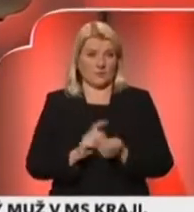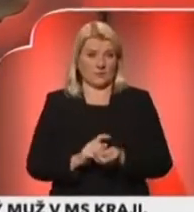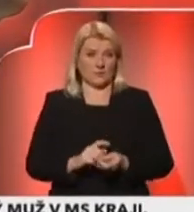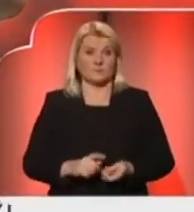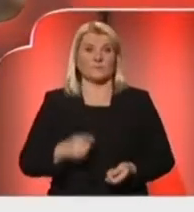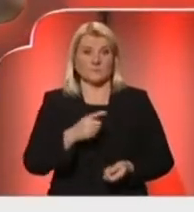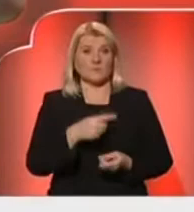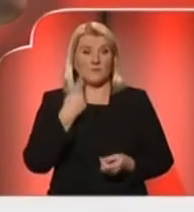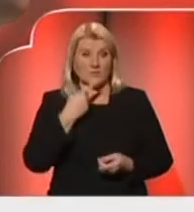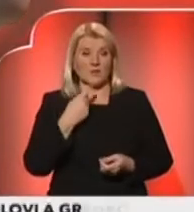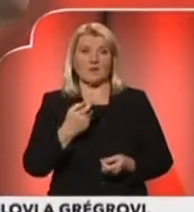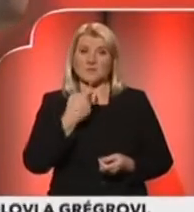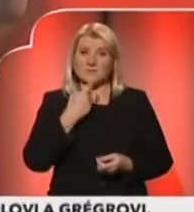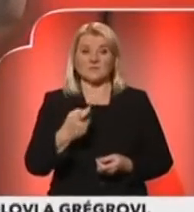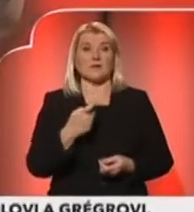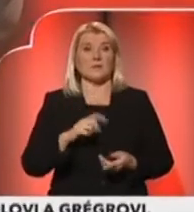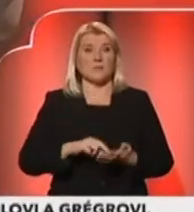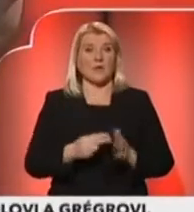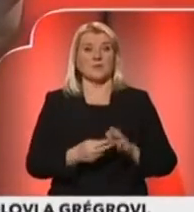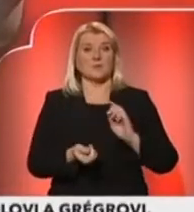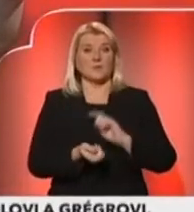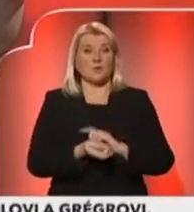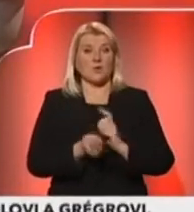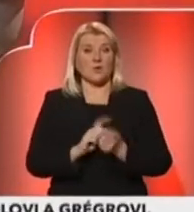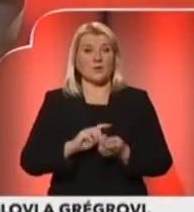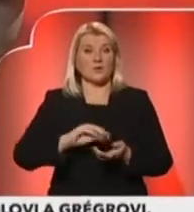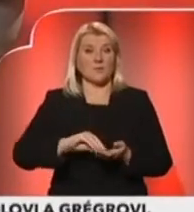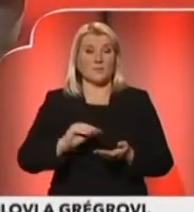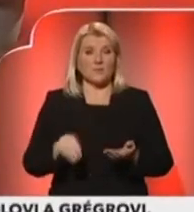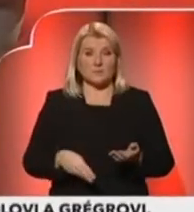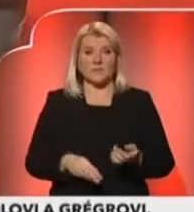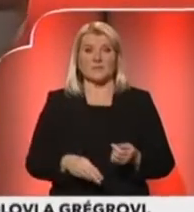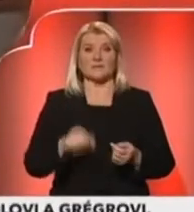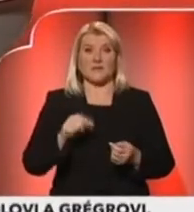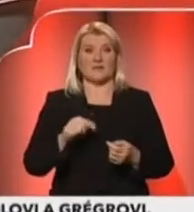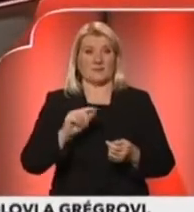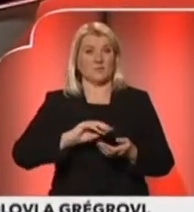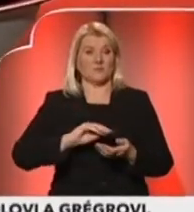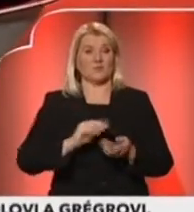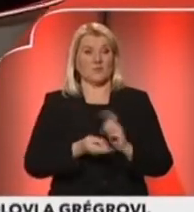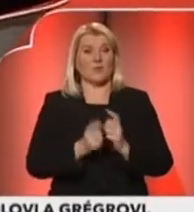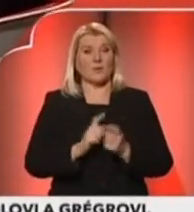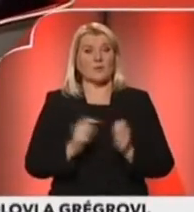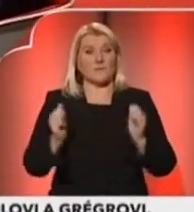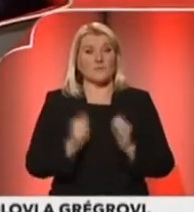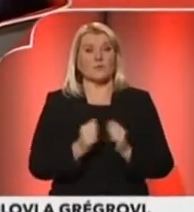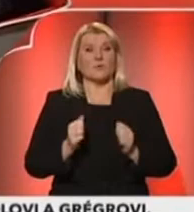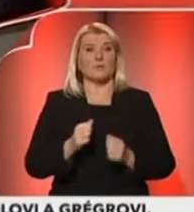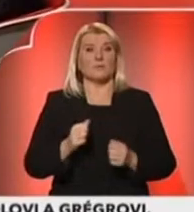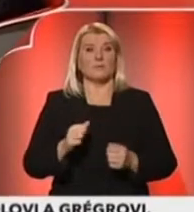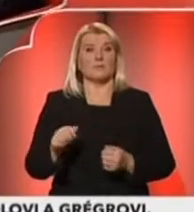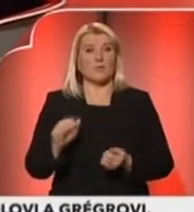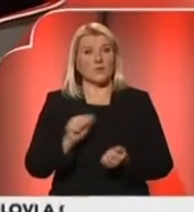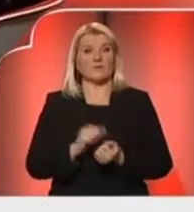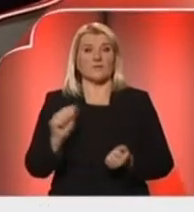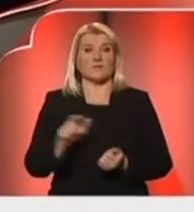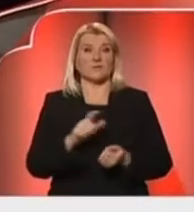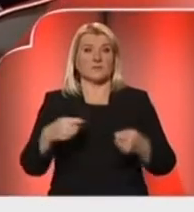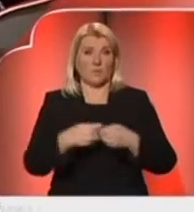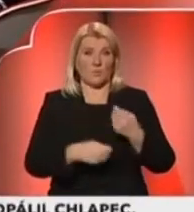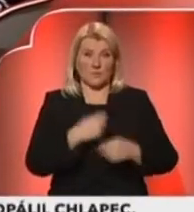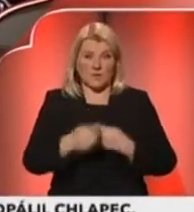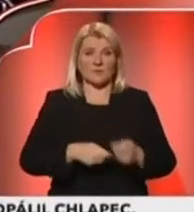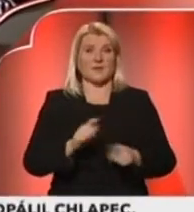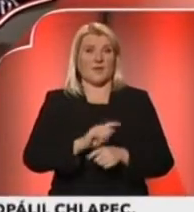jste chtěli podepsat dohodu, která vlastně stvrdí spolupráci jednotlivých stran a všech